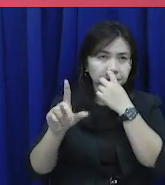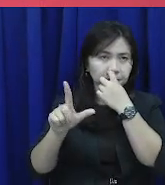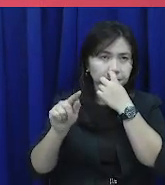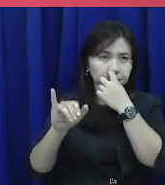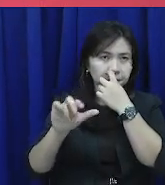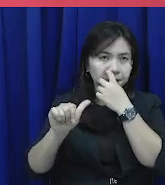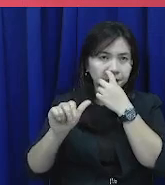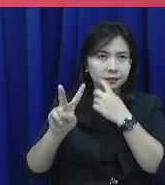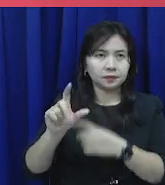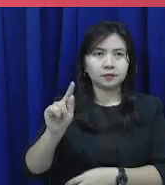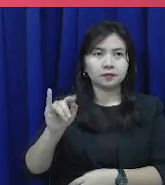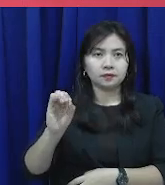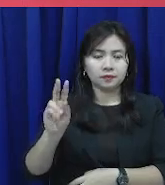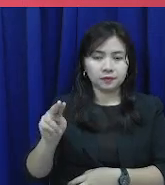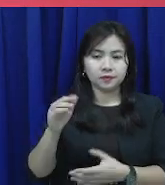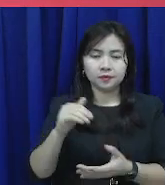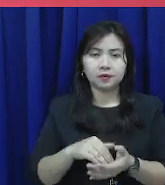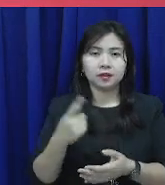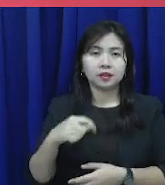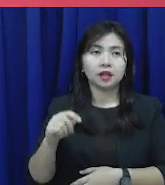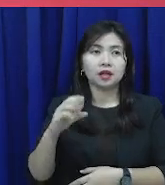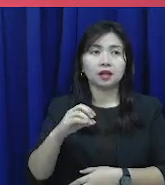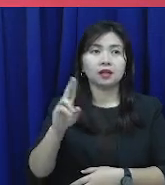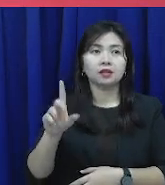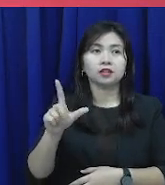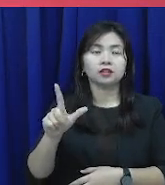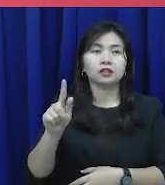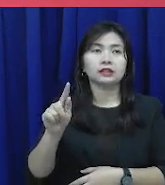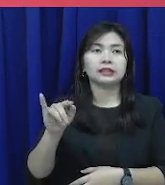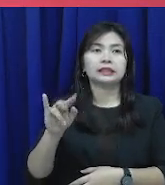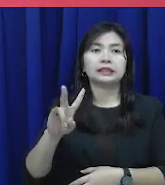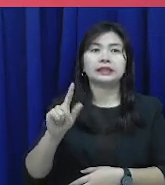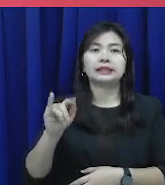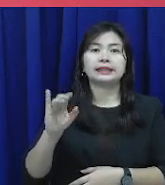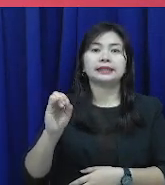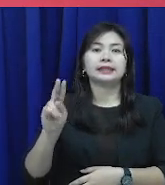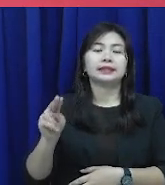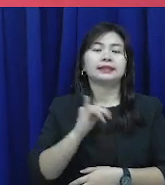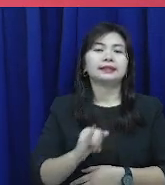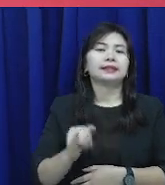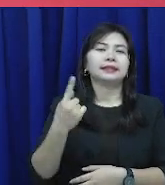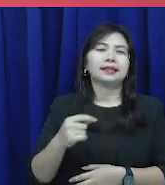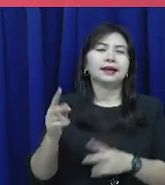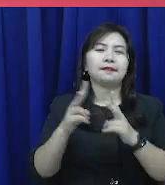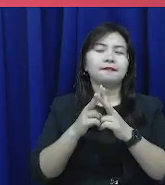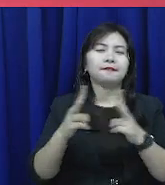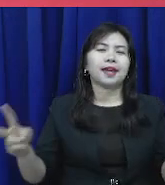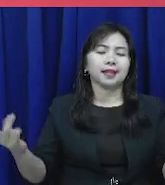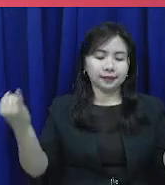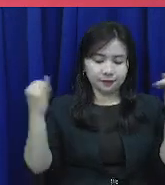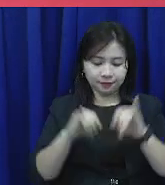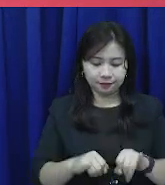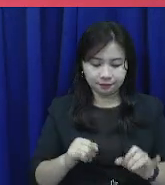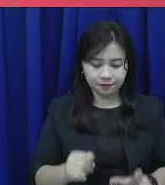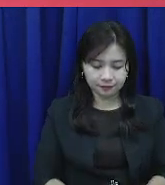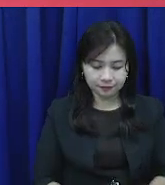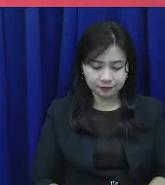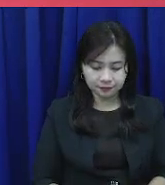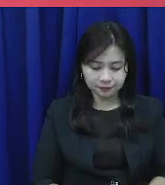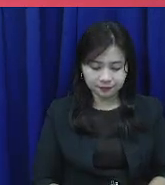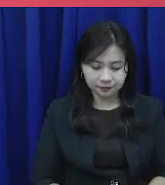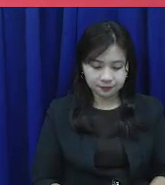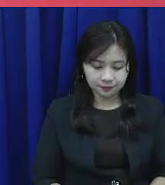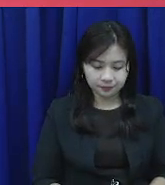truth and the fact brethren that the cultivation itself is the main issue It's really the main issue mga kapatid because